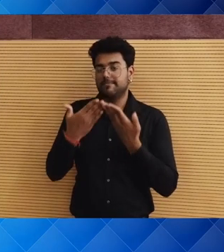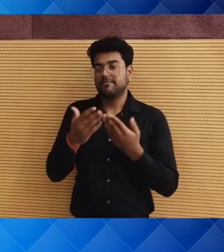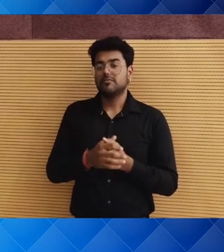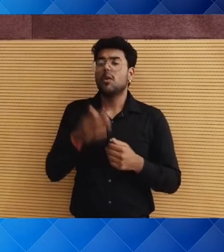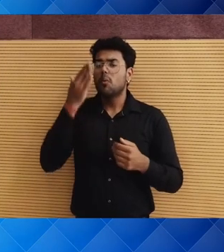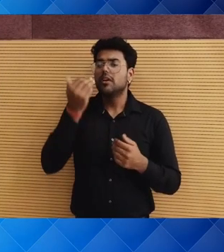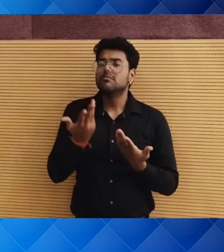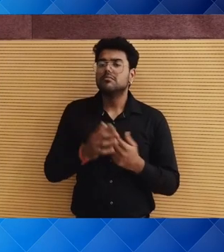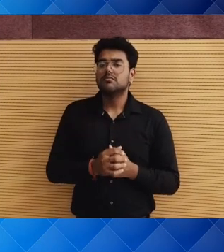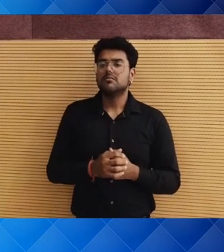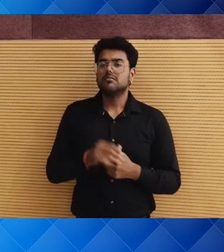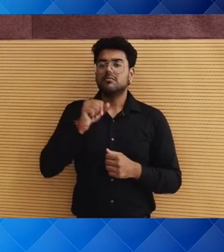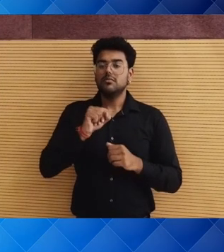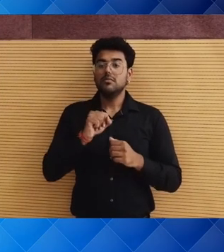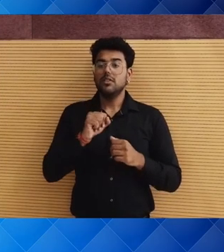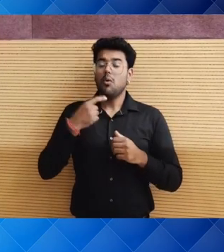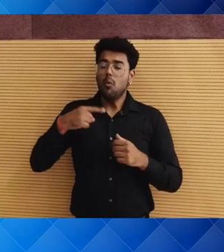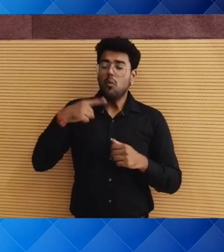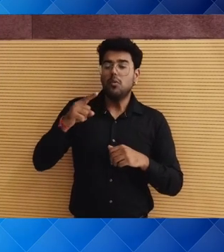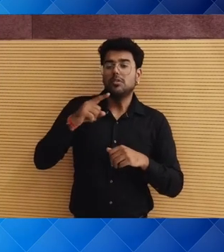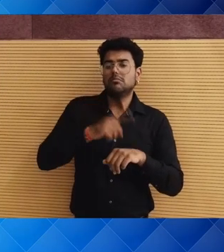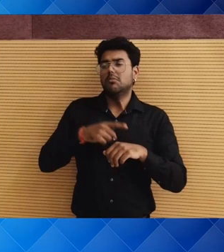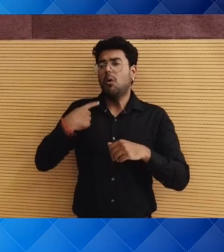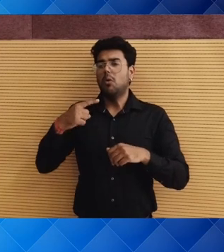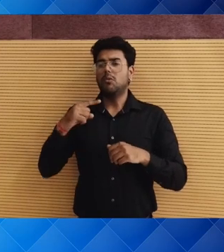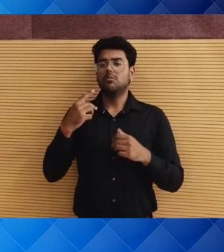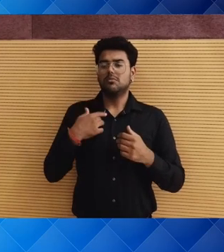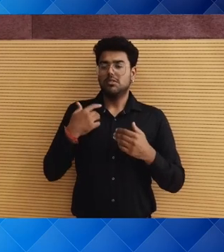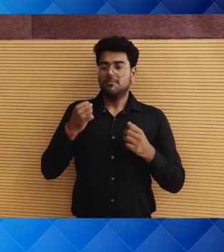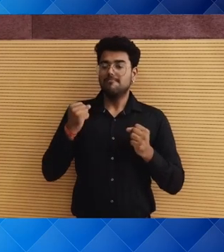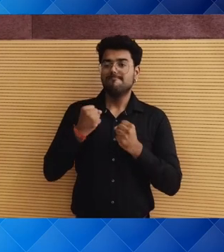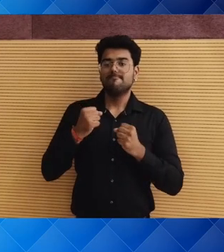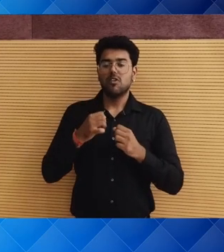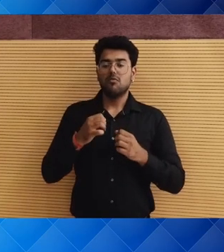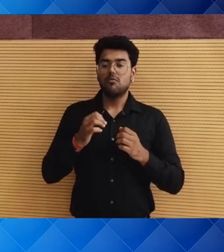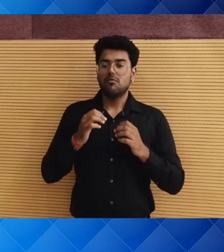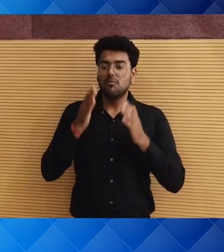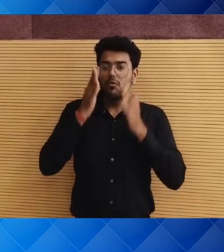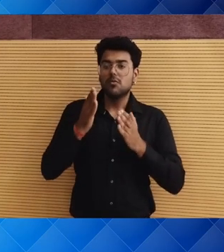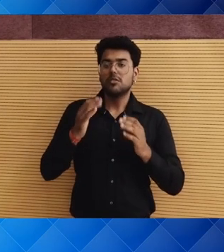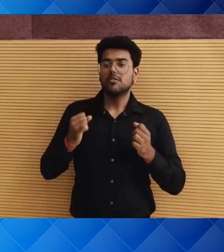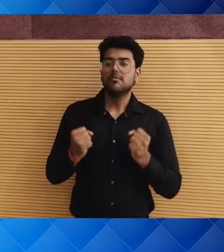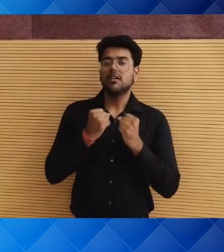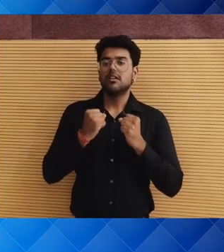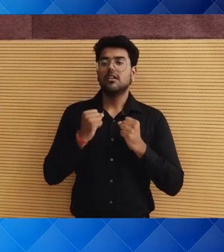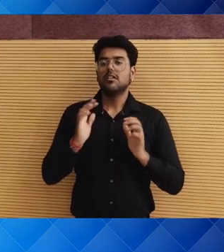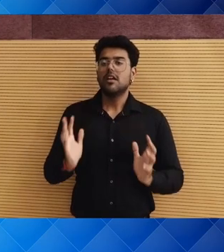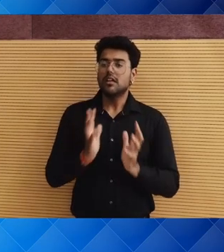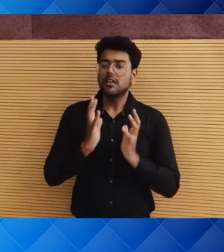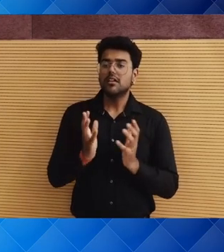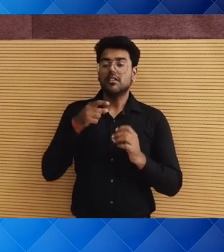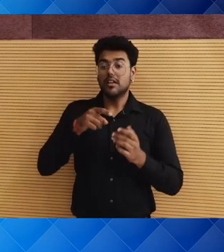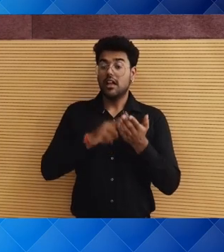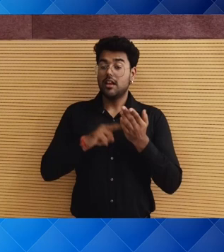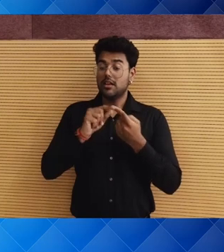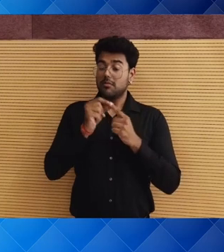क्योंकि उन्होंने हमको हर समय इस बात के लिए तत्पर किया कि ये शिक्षा नीति आगे आनी है और